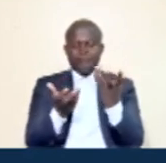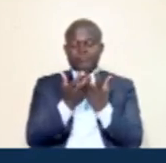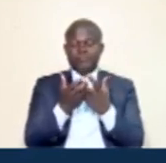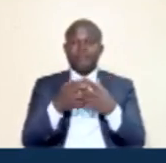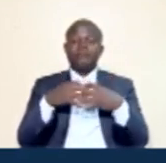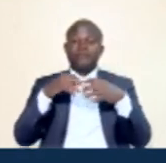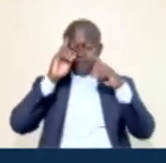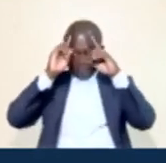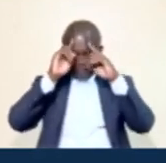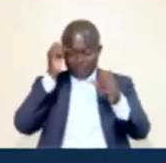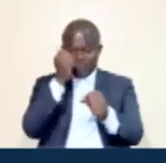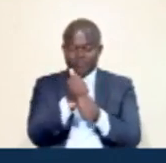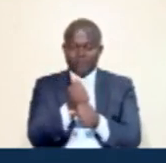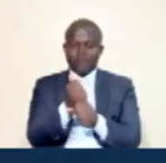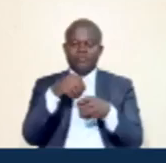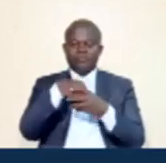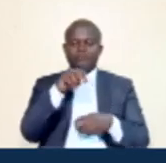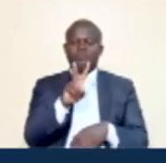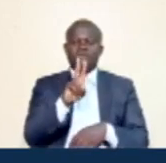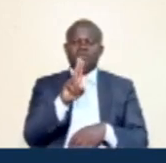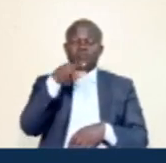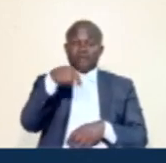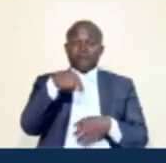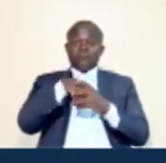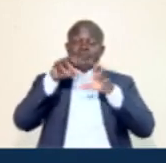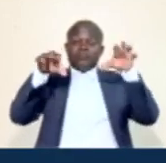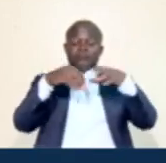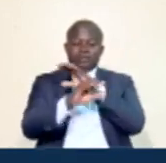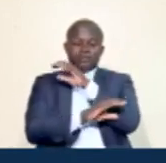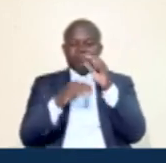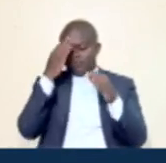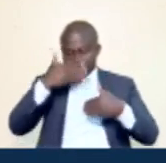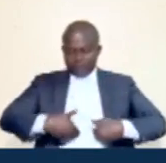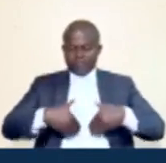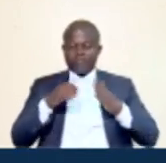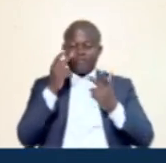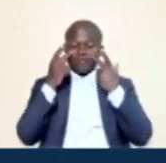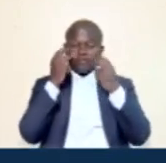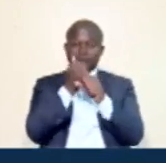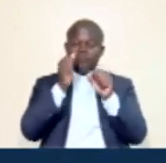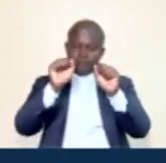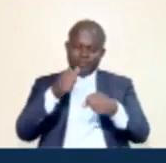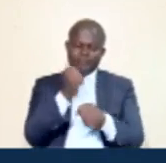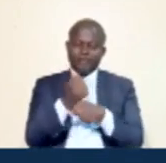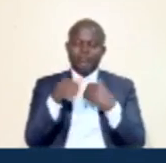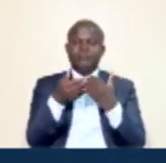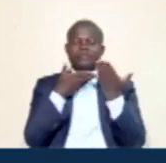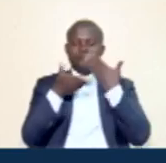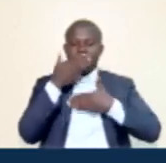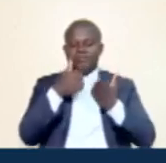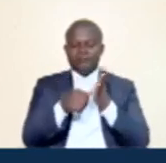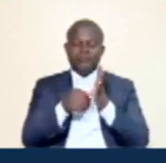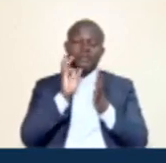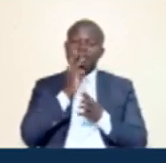no guhanga akazi muri VUP hirya no hino mu gihugu kugira ngo urubyiruko rubone akazi rushobore kuba rwakora. Tuzanagana n'ikibazo